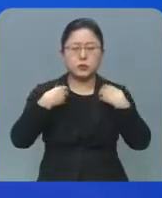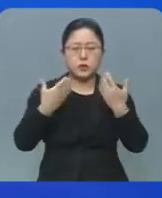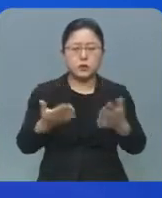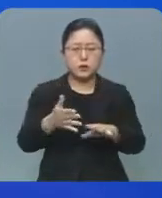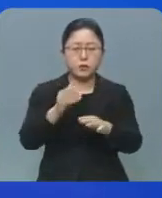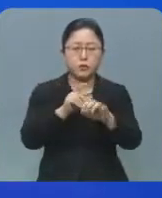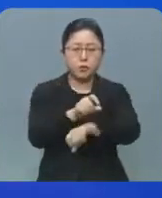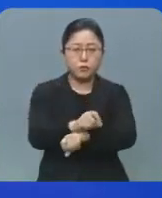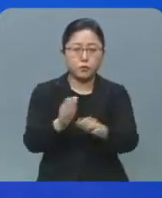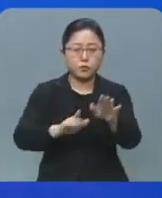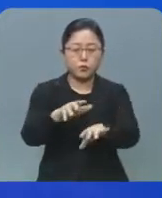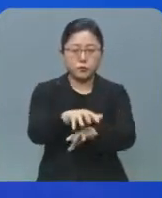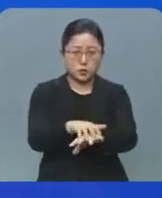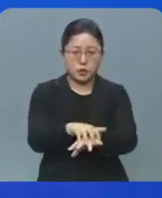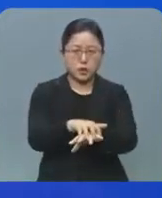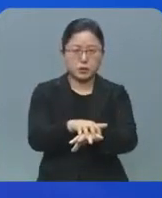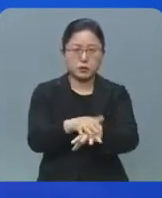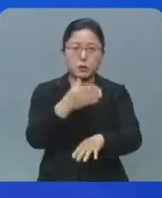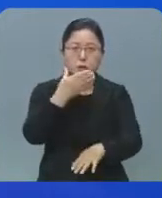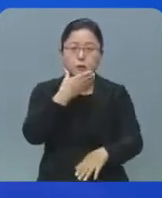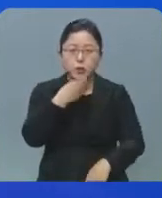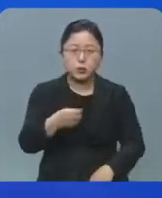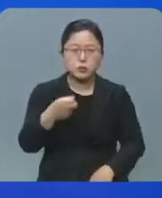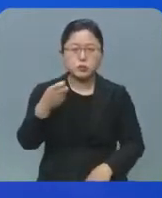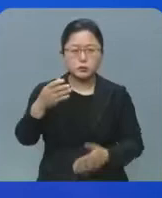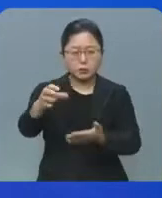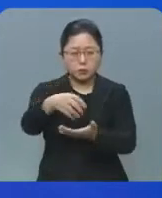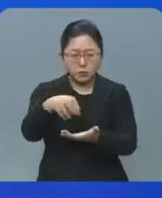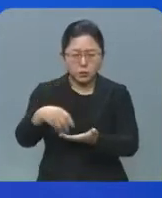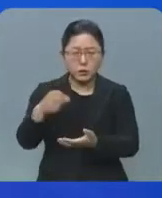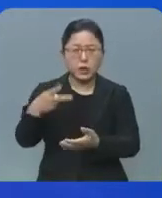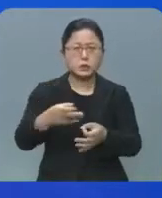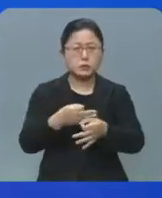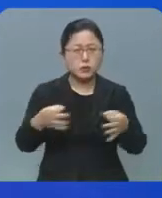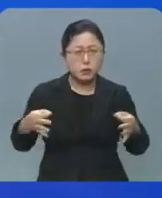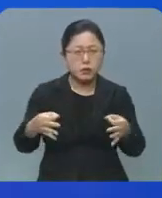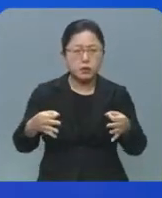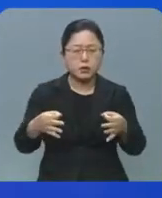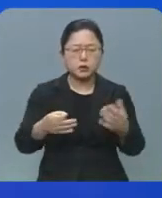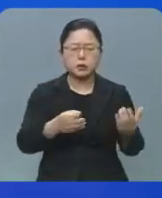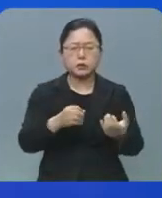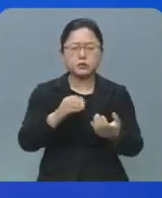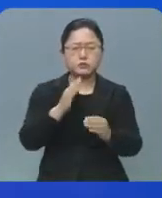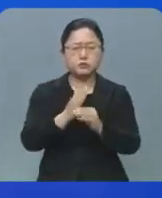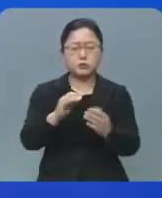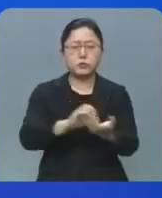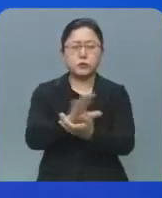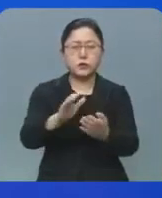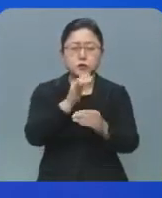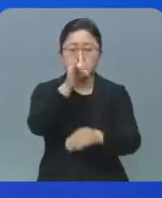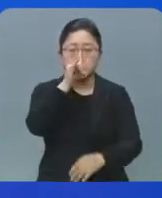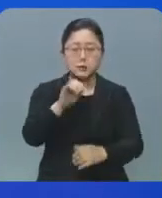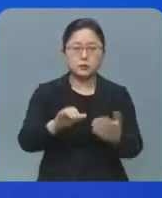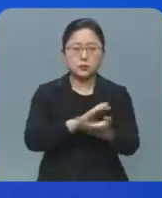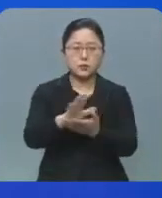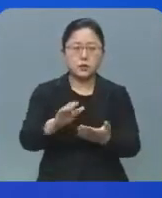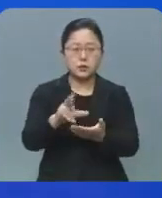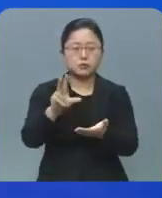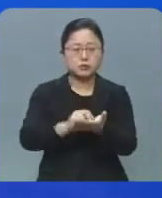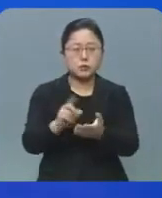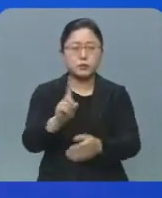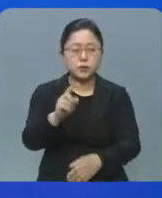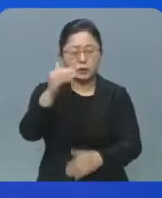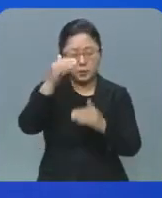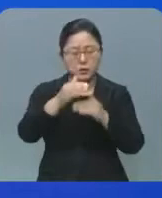노조의 주도로 성과급을 균등하게 나누는 성과급 재분배가 이루어져 논란이 일고 있습니다. 논란의 쟁점을